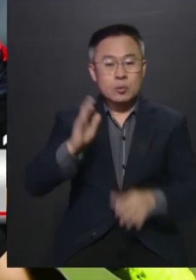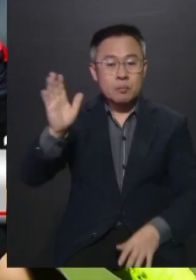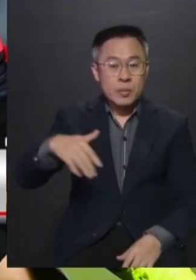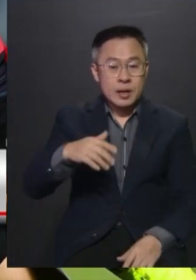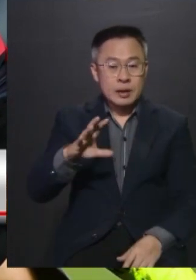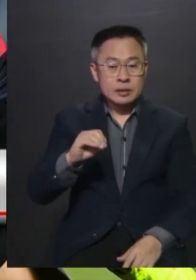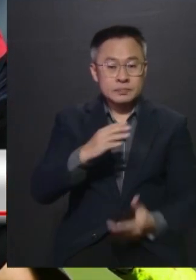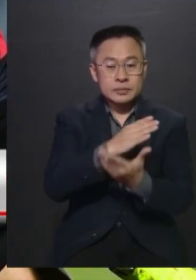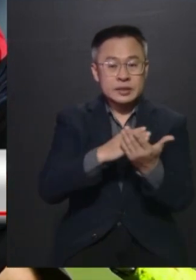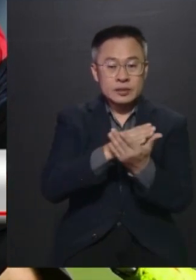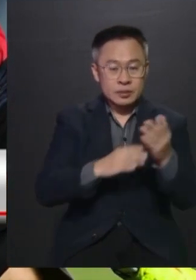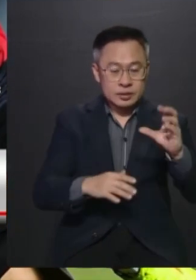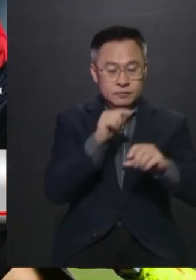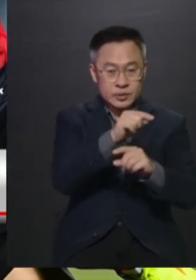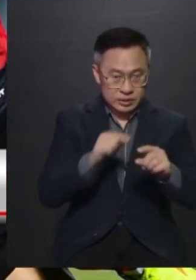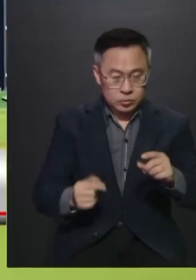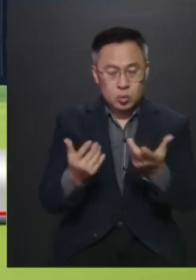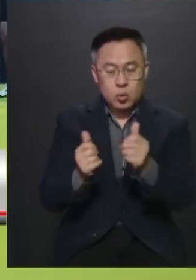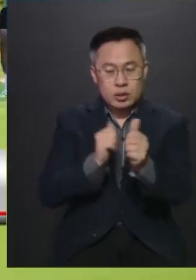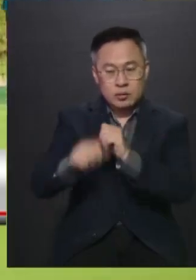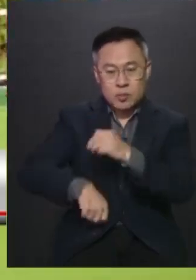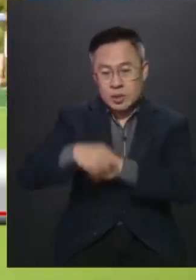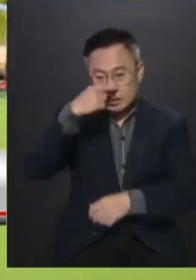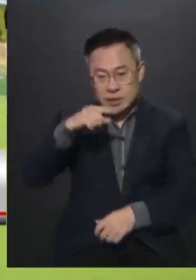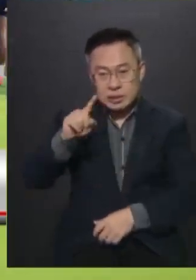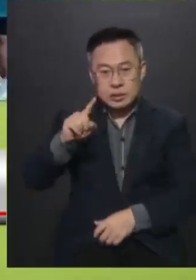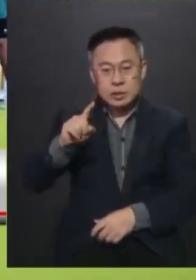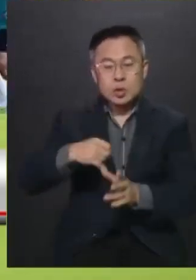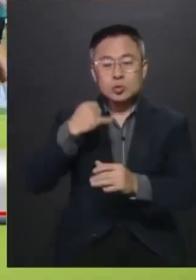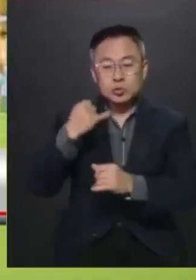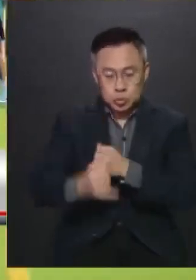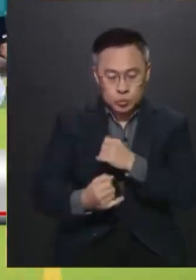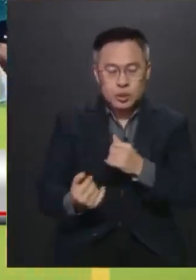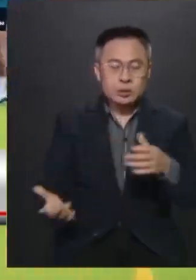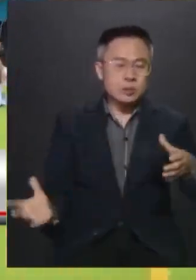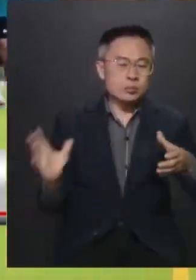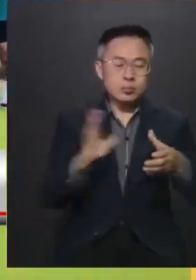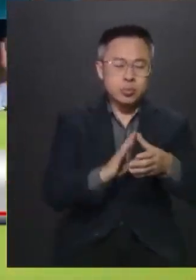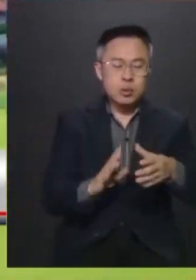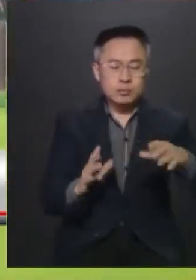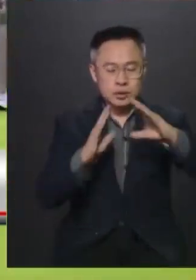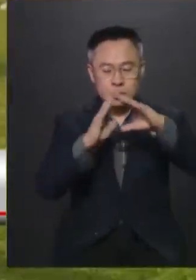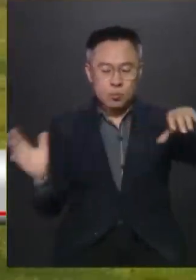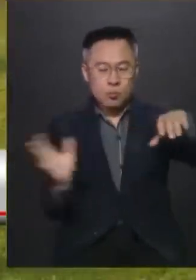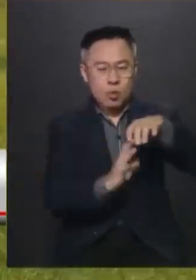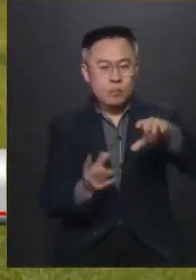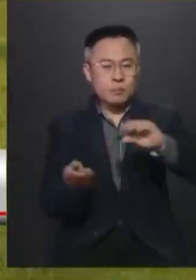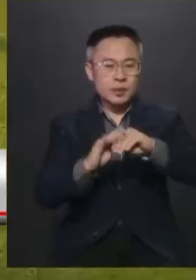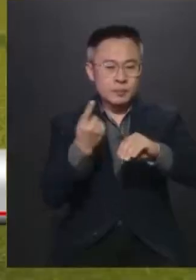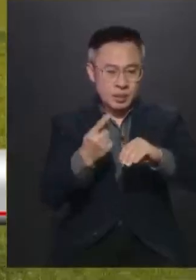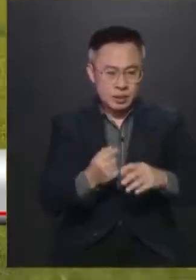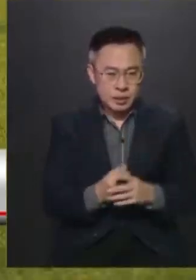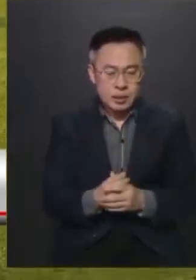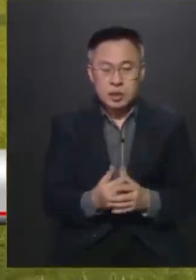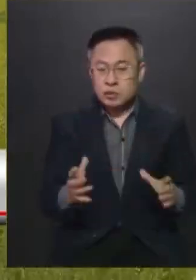ะว่าอีกครึ่งเนี่ยมีโปรแกรมนัดตกค้างอยู่ก็อาจจะเรียกมาเสริมสมทบทีหลังนะครับแต่ว่าก็น่าสนใจครับการไม่มีธีรศิลป์เนี่ยถือว่าอาวุ